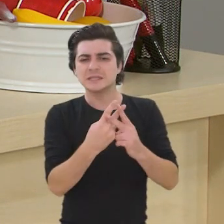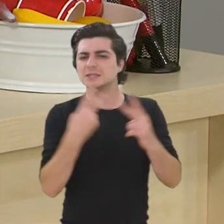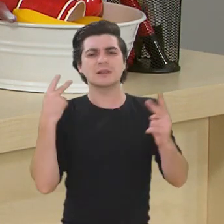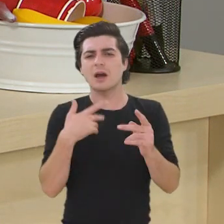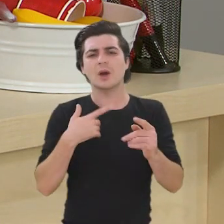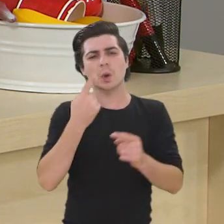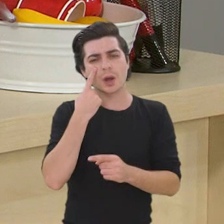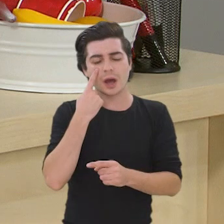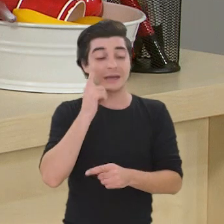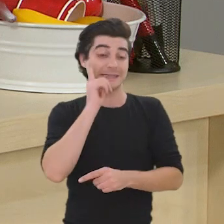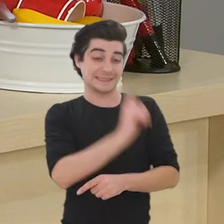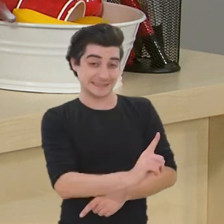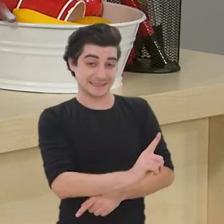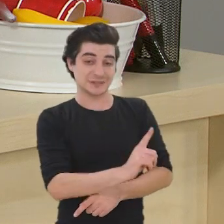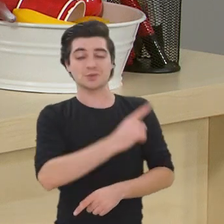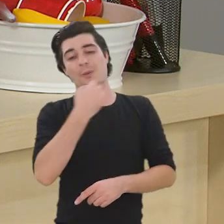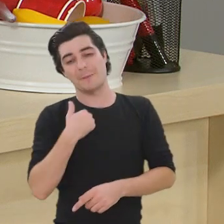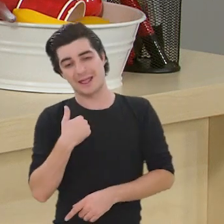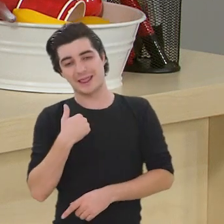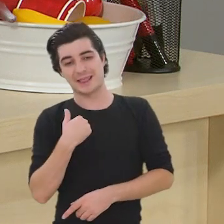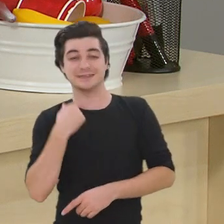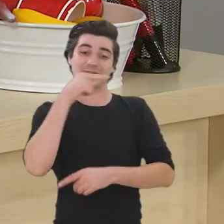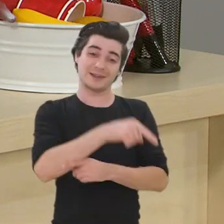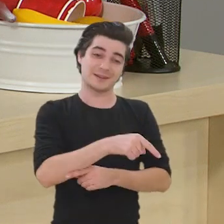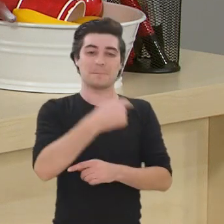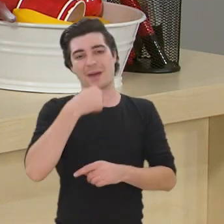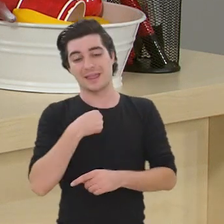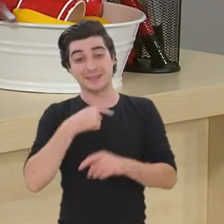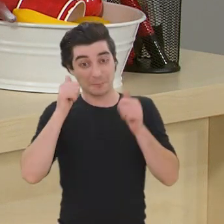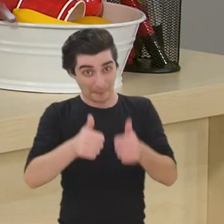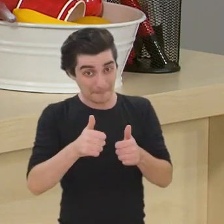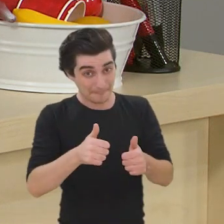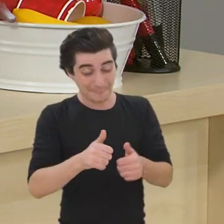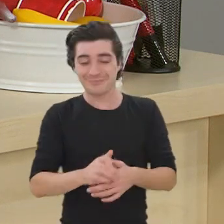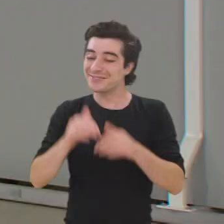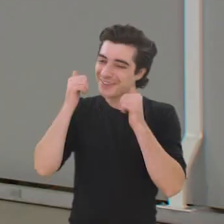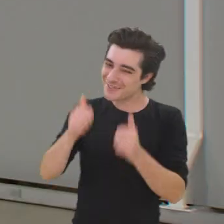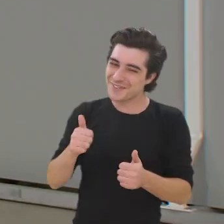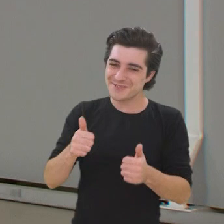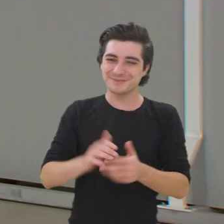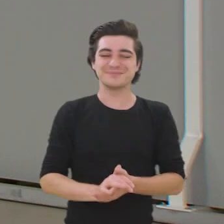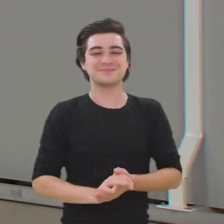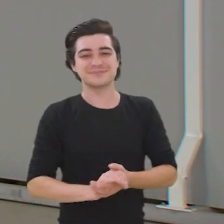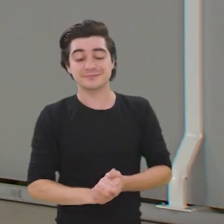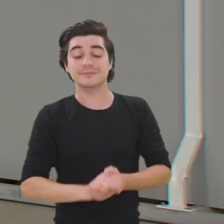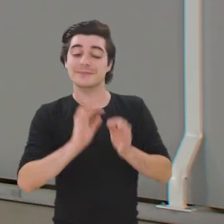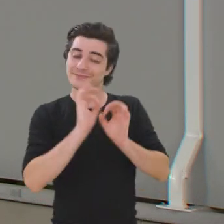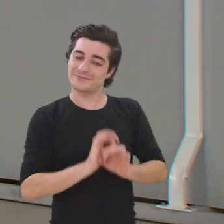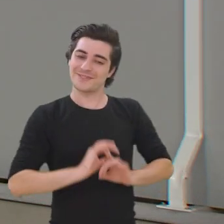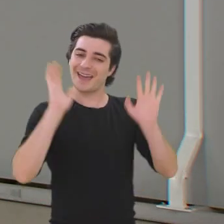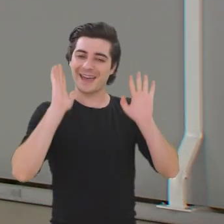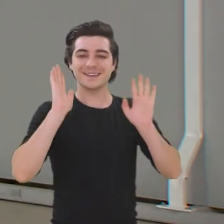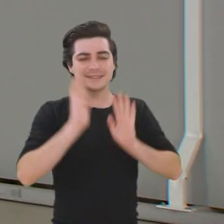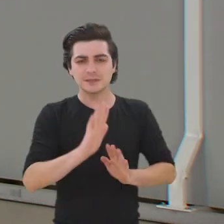alarak da işaretleme yapacağız. Önce sen işaretleyeceksin, sonra ben işaretleyeceğim. Anlaştık mı? Anlaştık. Harikasın. Evet